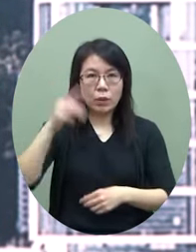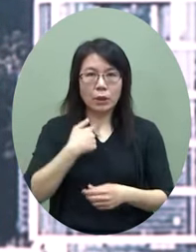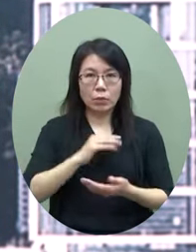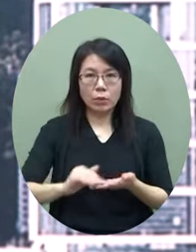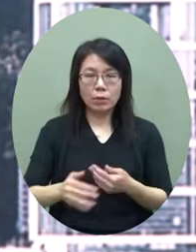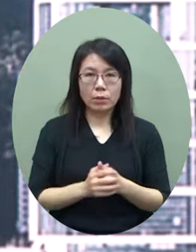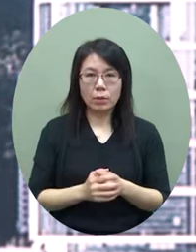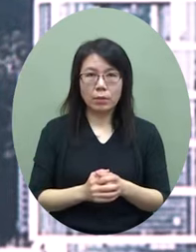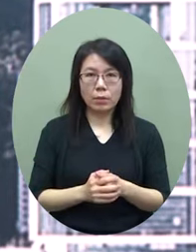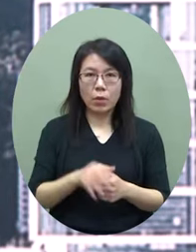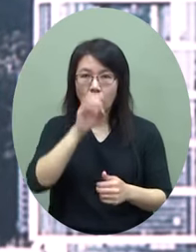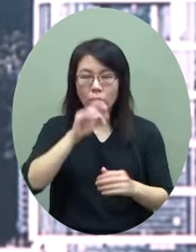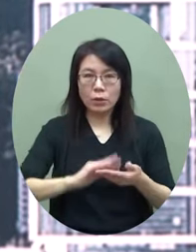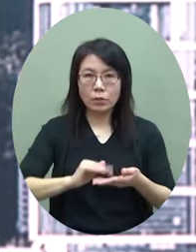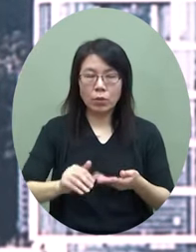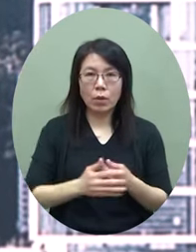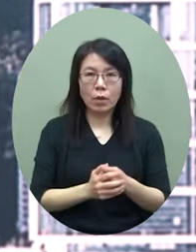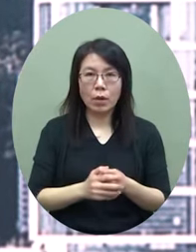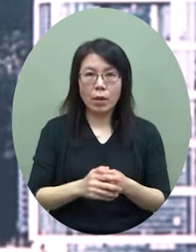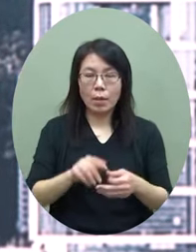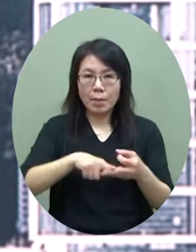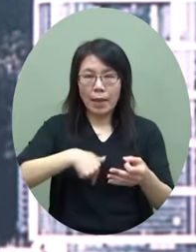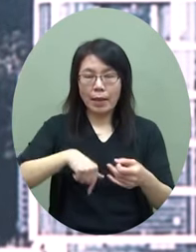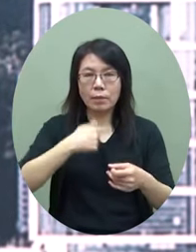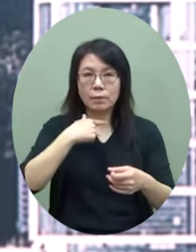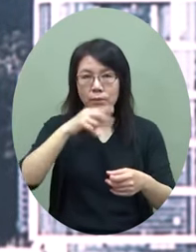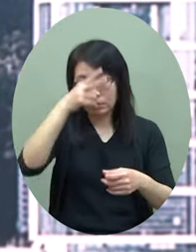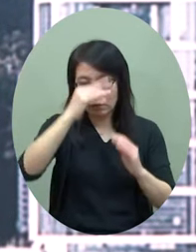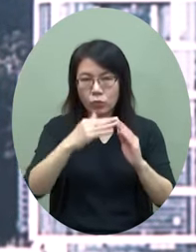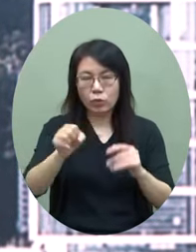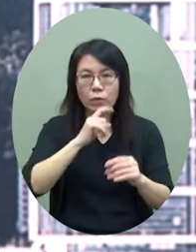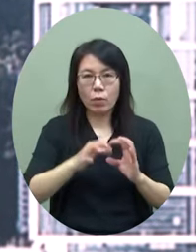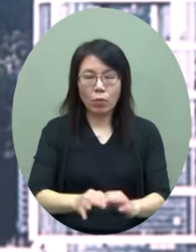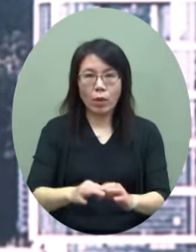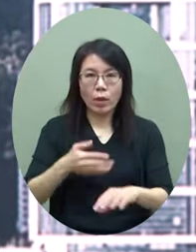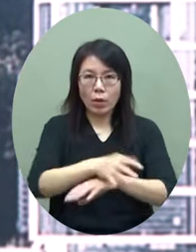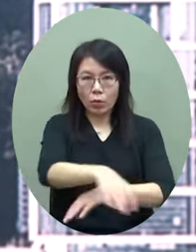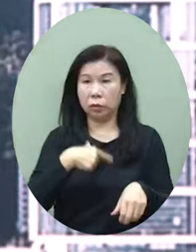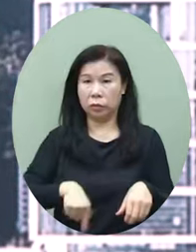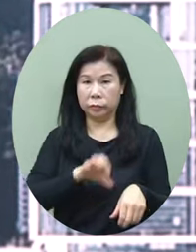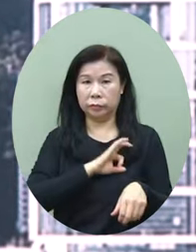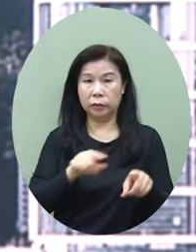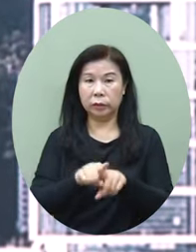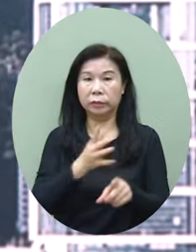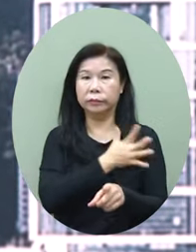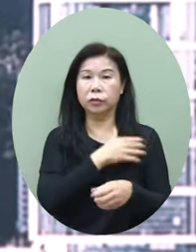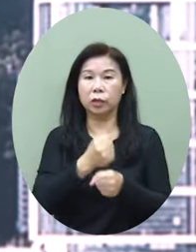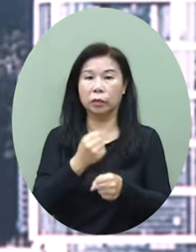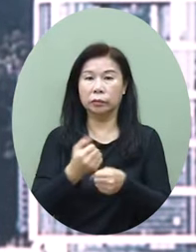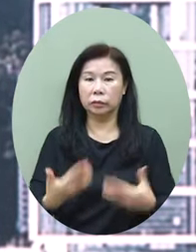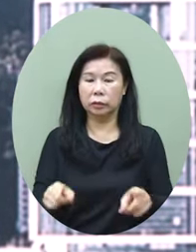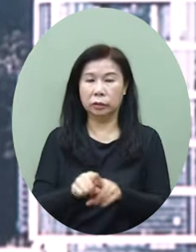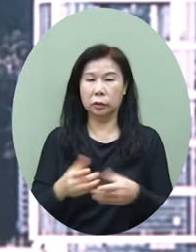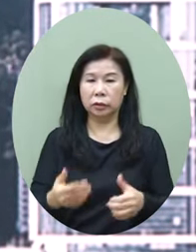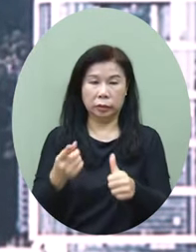我也公开说曾国伟局长也确认了区议员当然是属于公职人员甚至